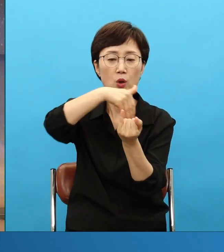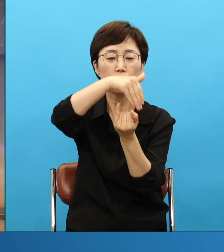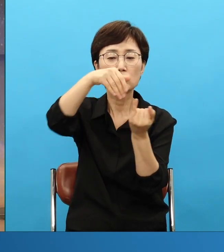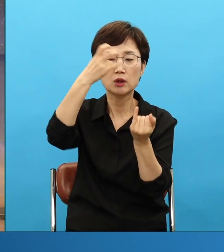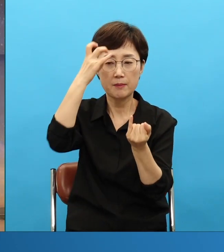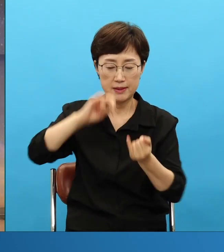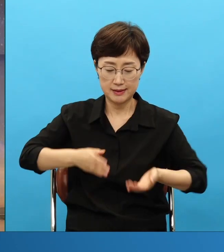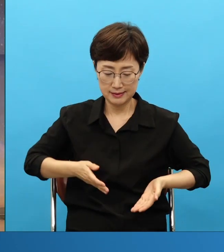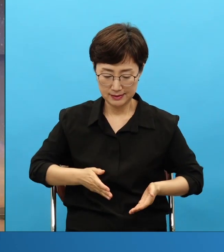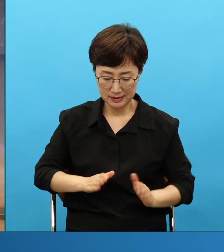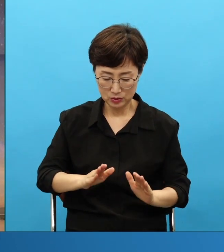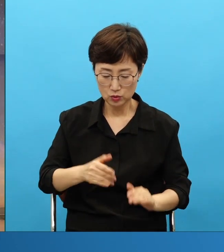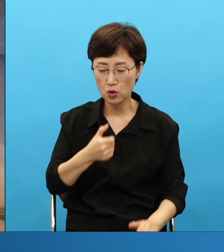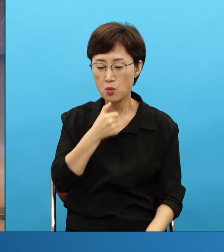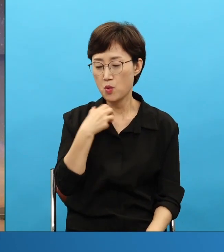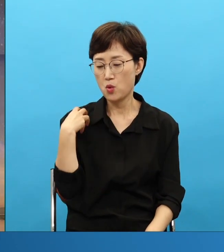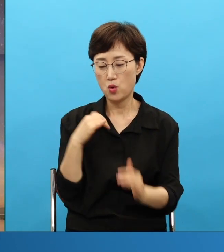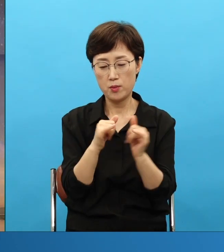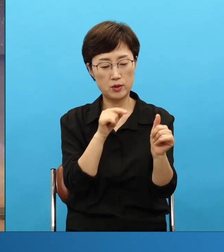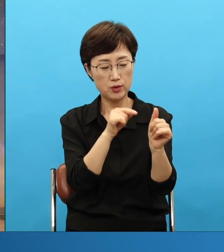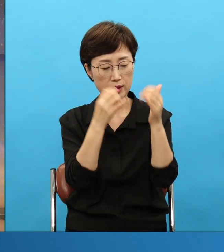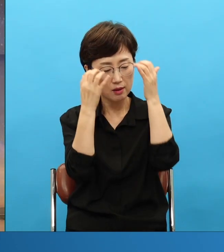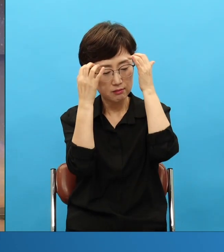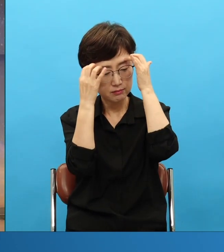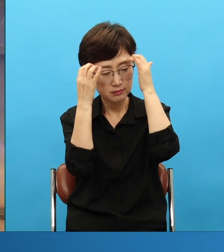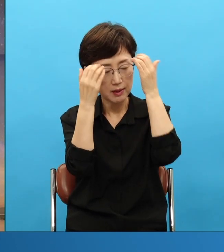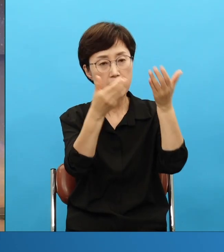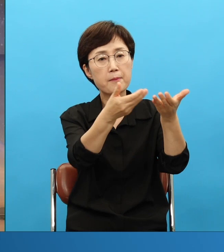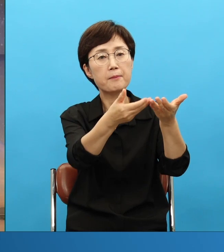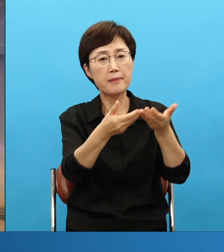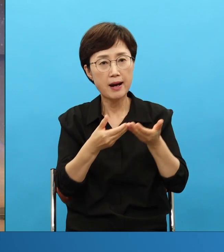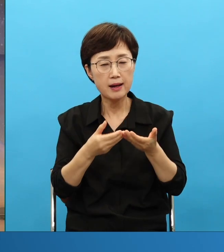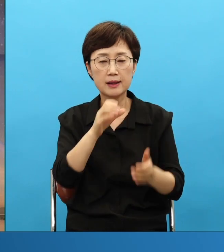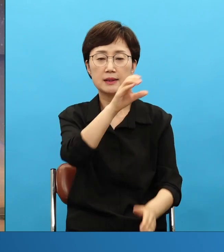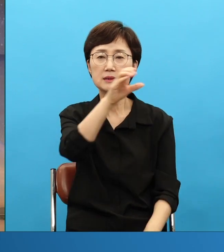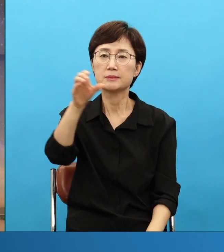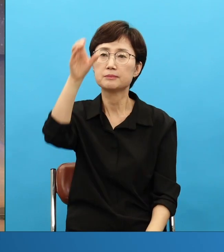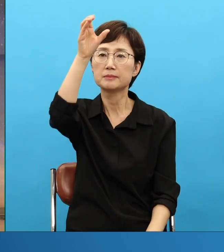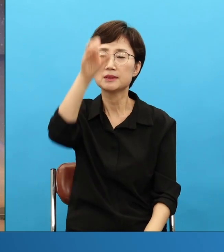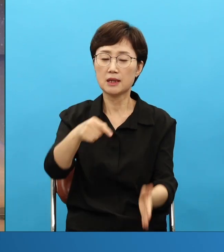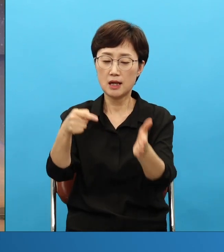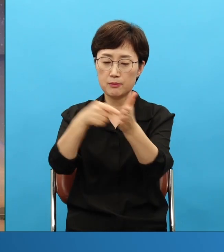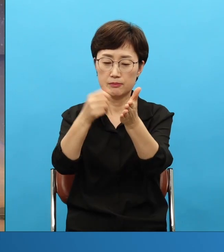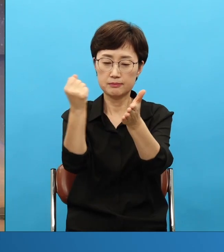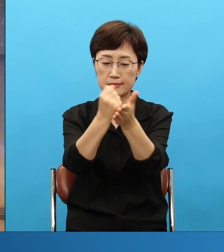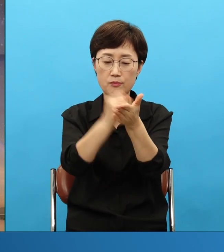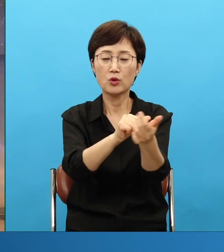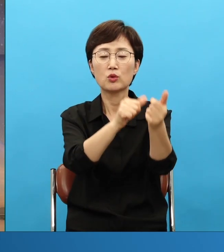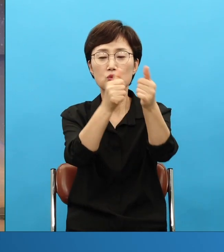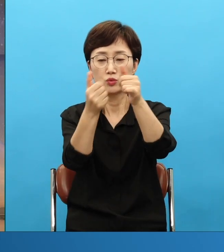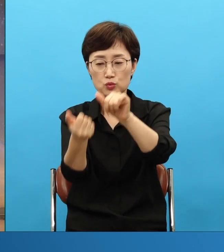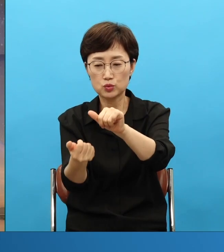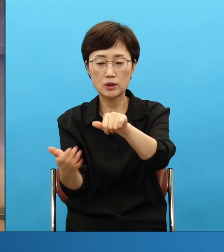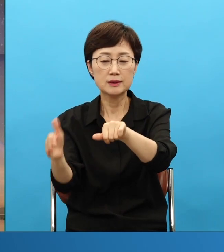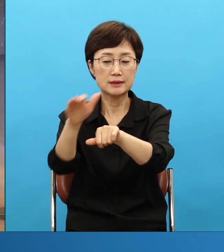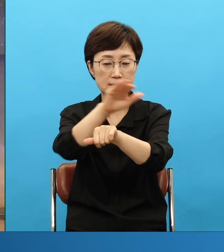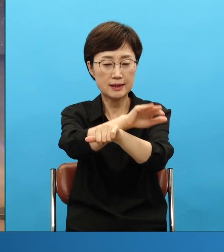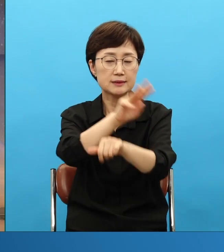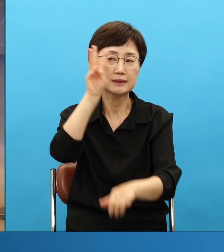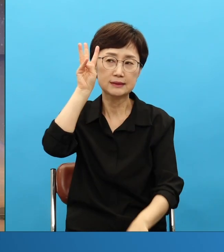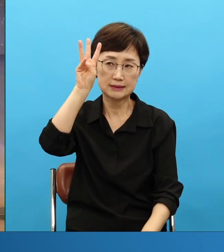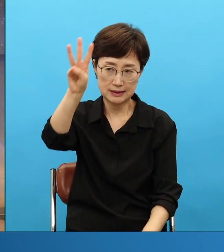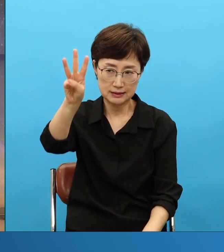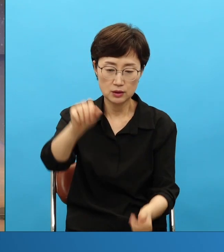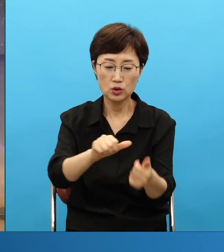잉태하사 동일령 마리아에게 우리에게 고난을 받았으 십자가에 못 박혀 죽으시고